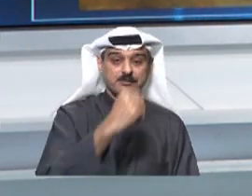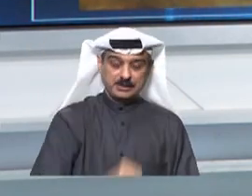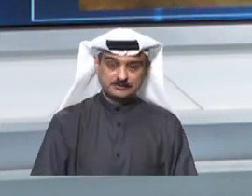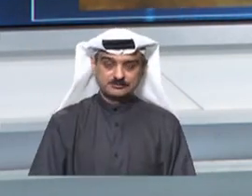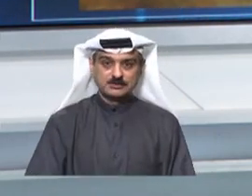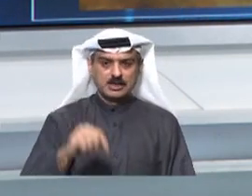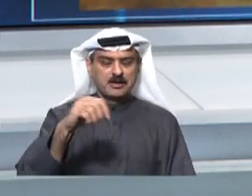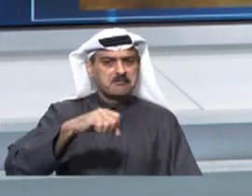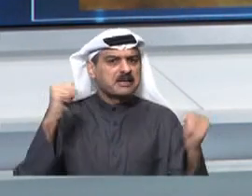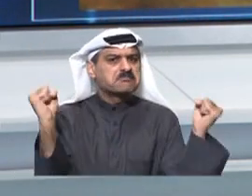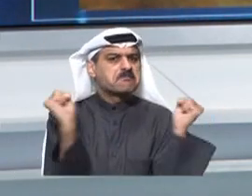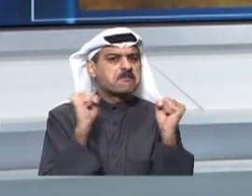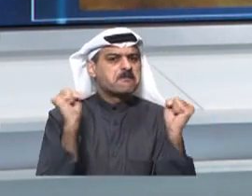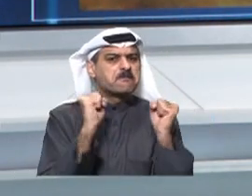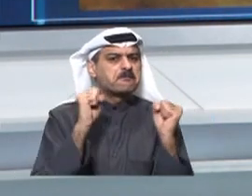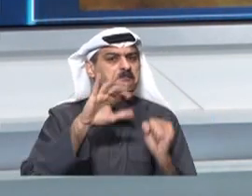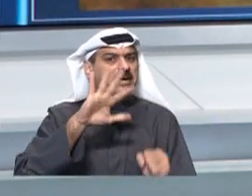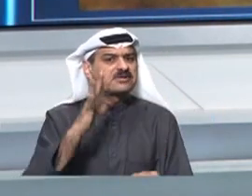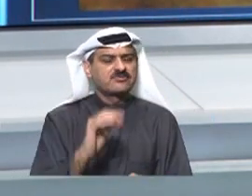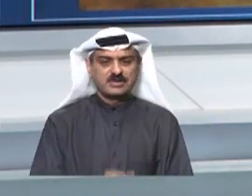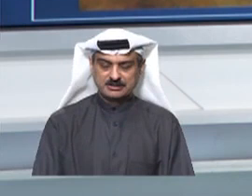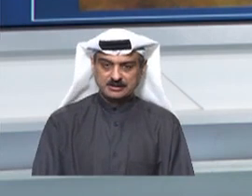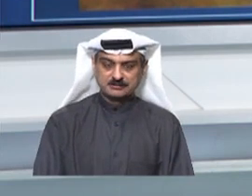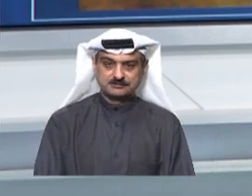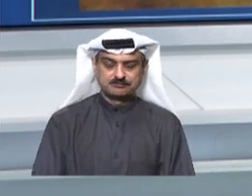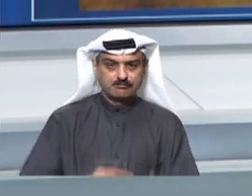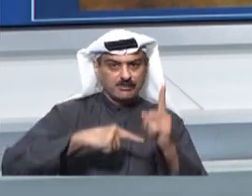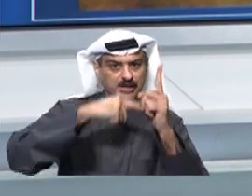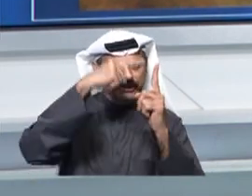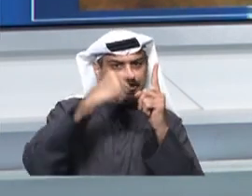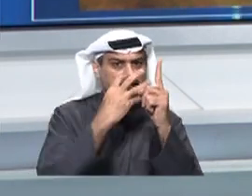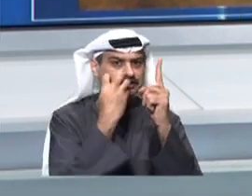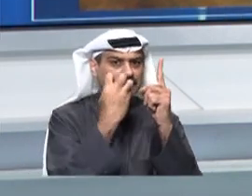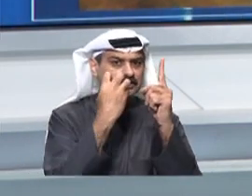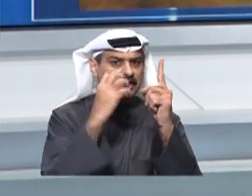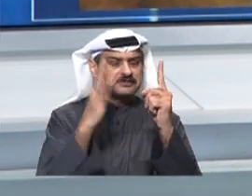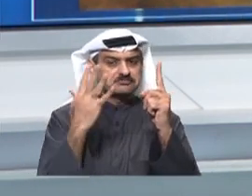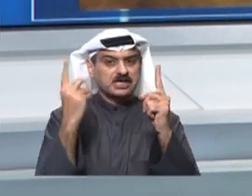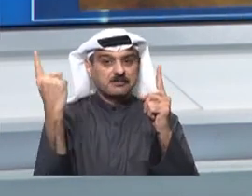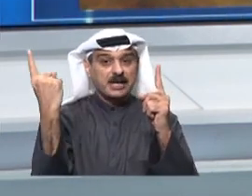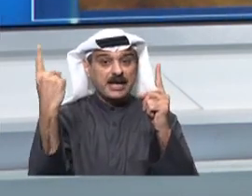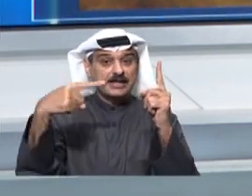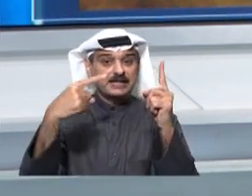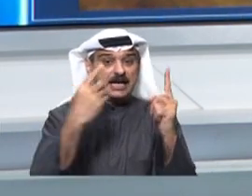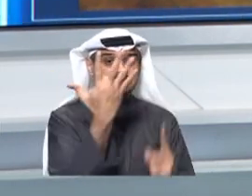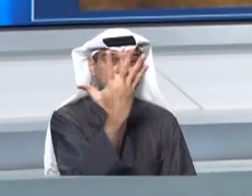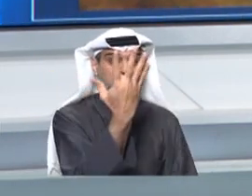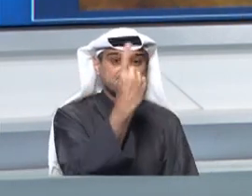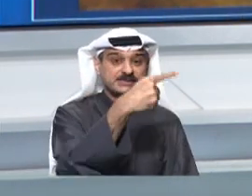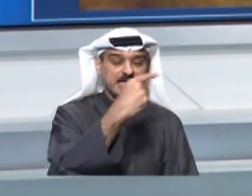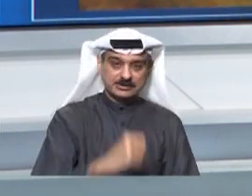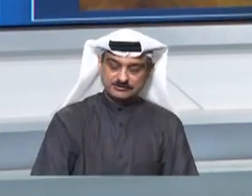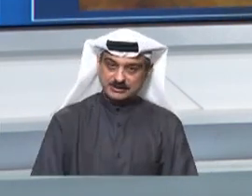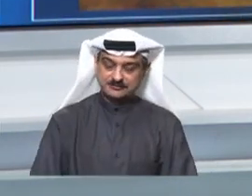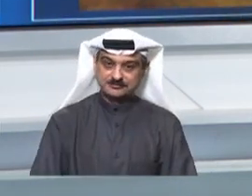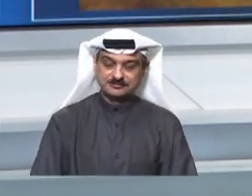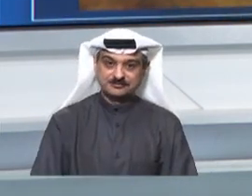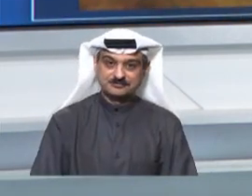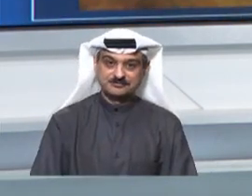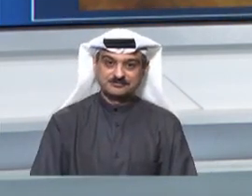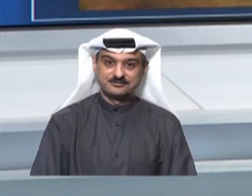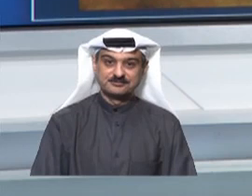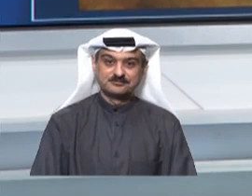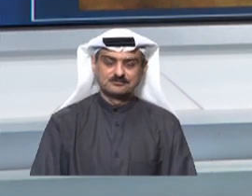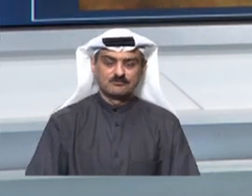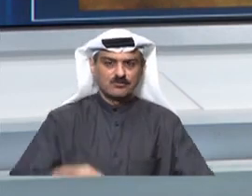مائلة للبرودة إلى باردة، وقد تصل درجات الحرارة ما بين 11 إلى 15 درجة مئوية في معظم المناطق